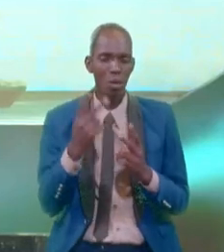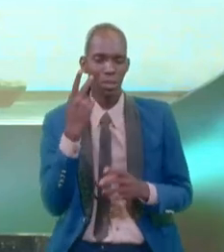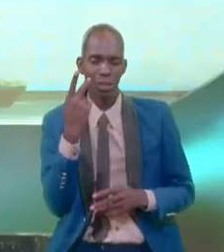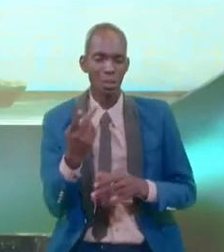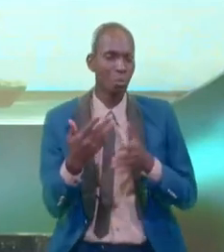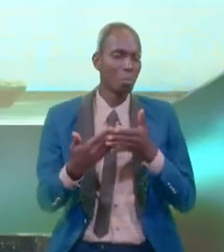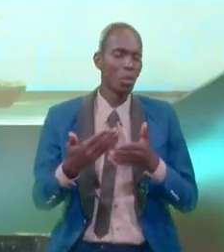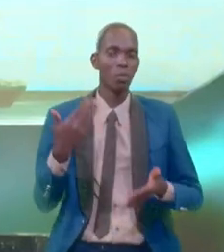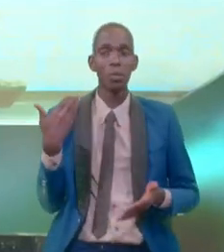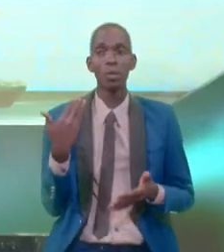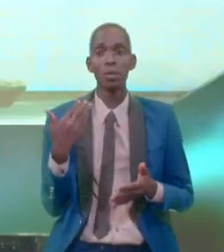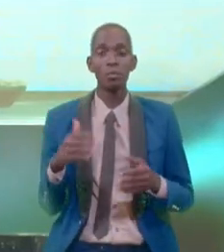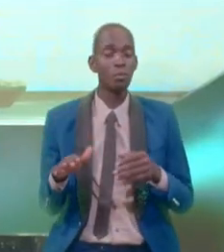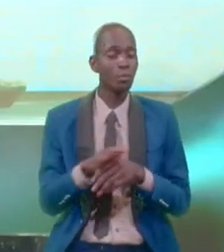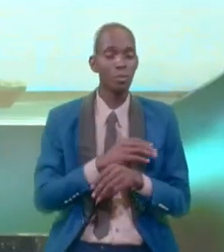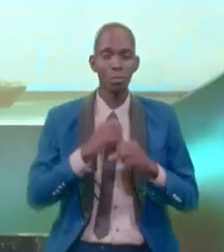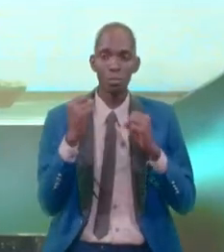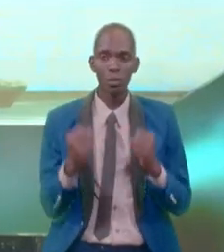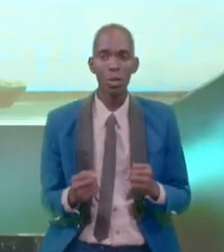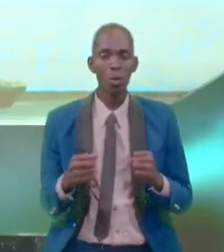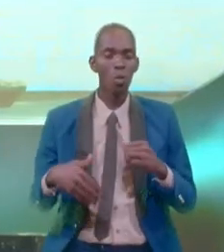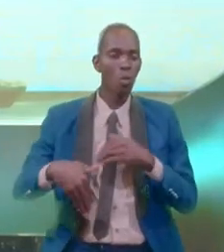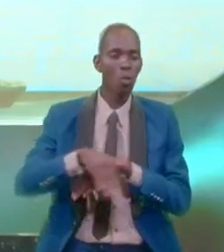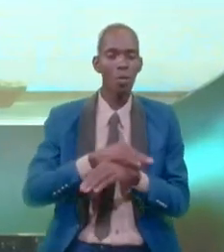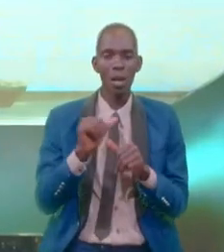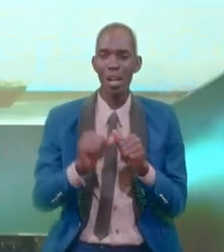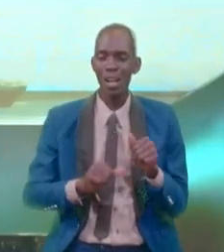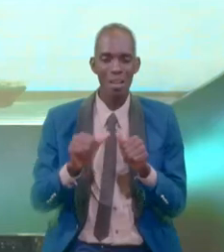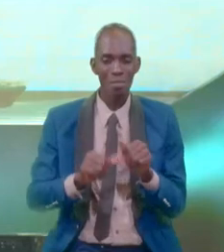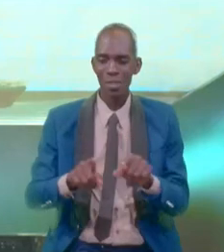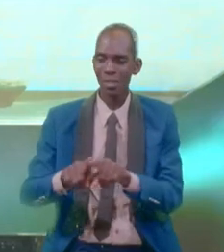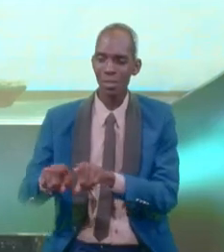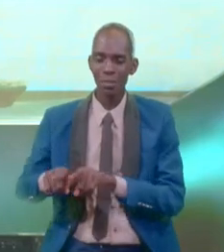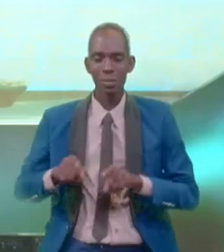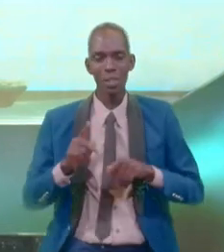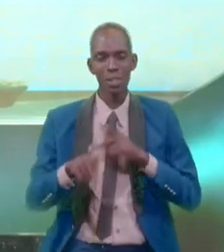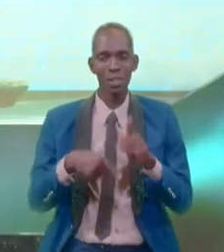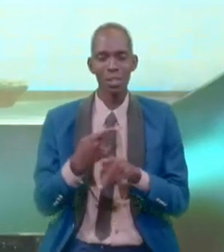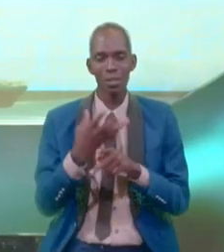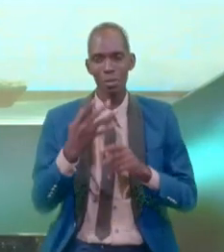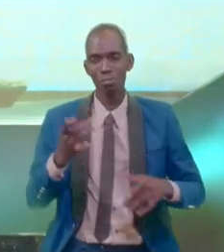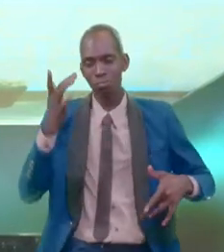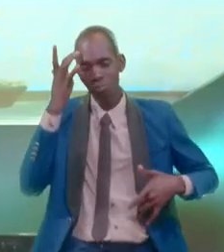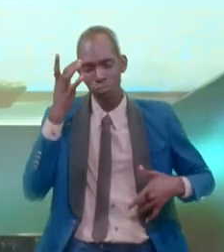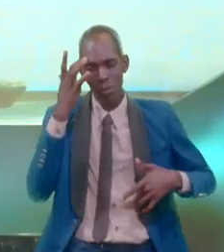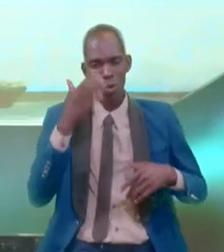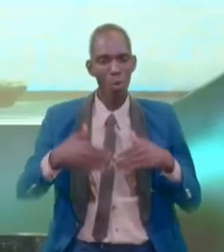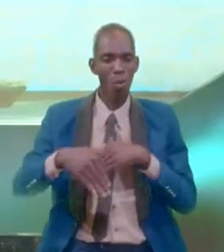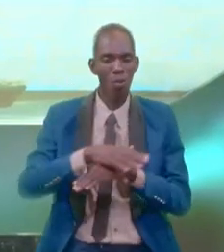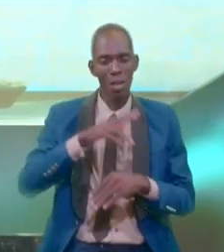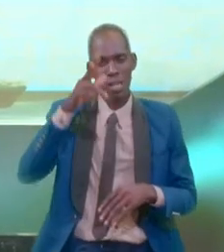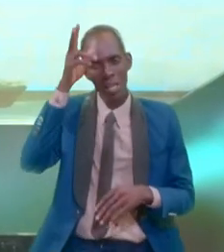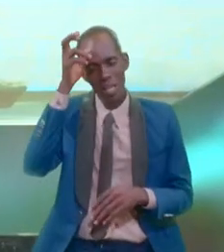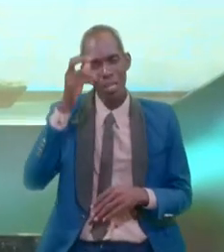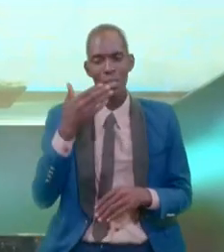une puissance sans précédent sur les maladies, toute forme de maladie, sur les démons, sur